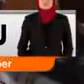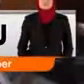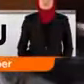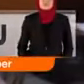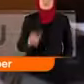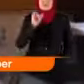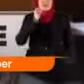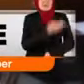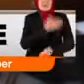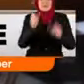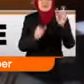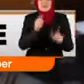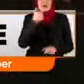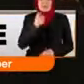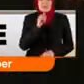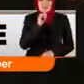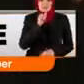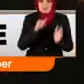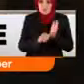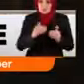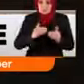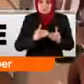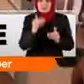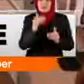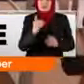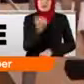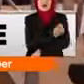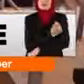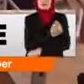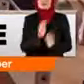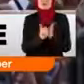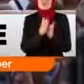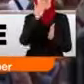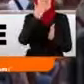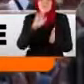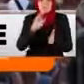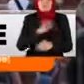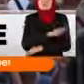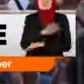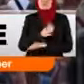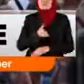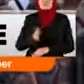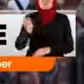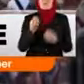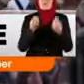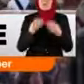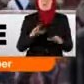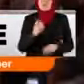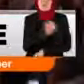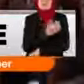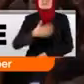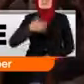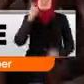İtalyanlar altı ağustos'tan itibaren aşı pasaportu olmadan sosyalleşecek Aşı karşıtlarının da aralarında olduğu